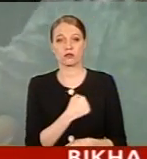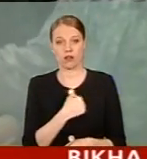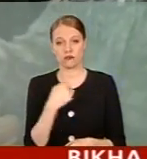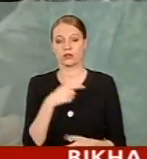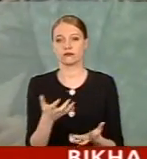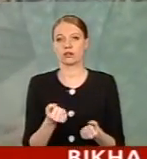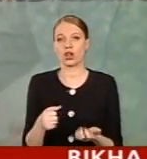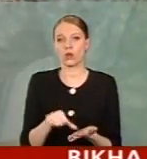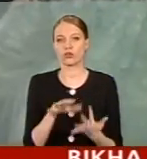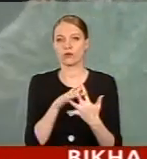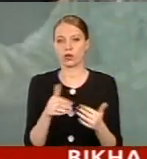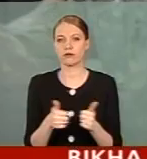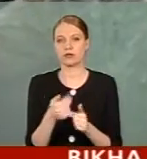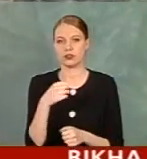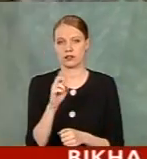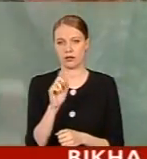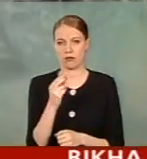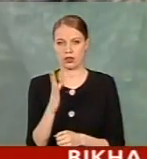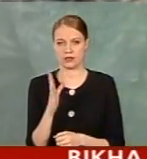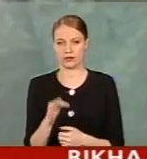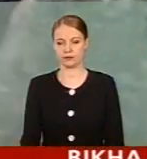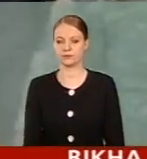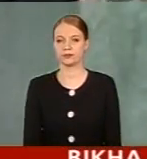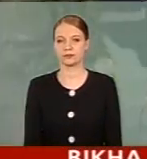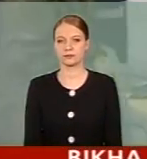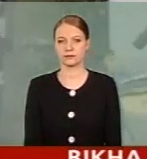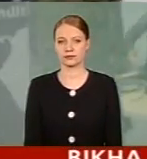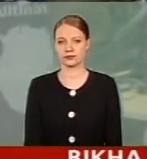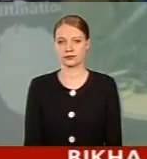брала участь у боях біля Дебальцевого.